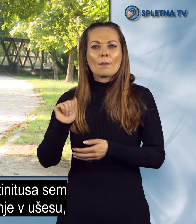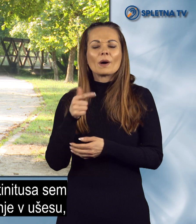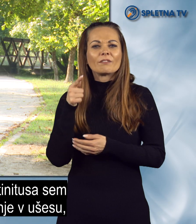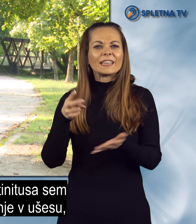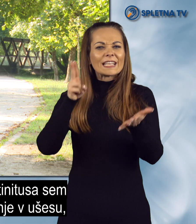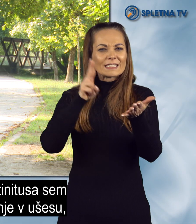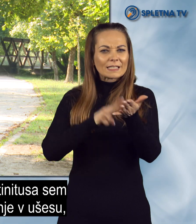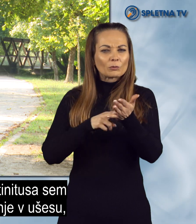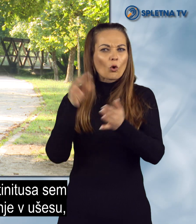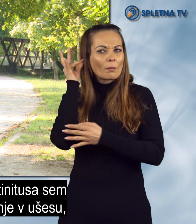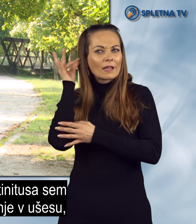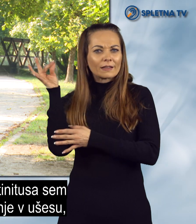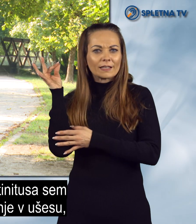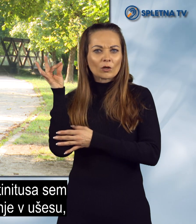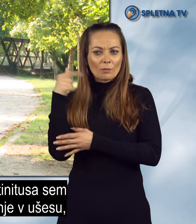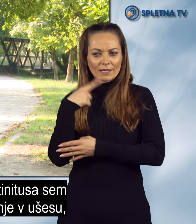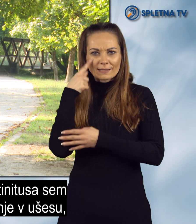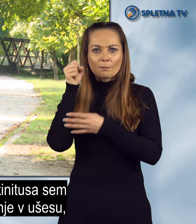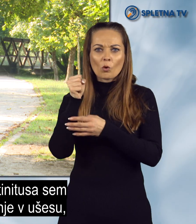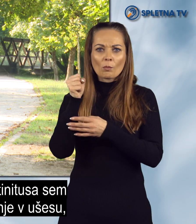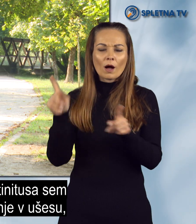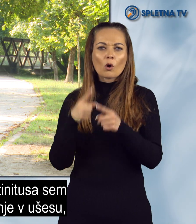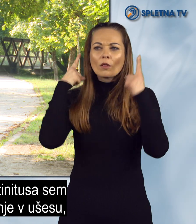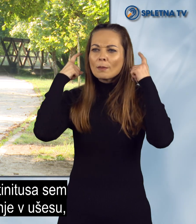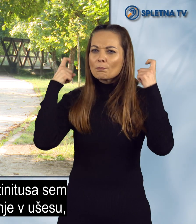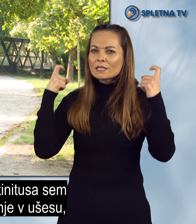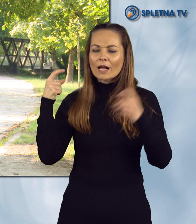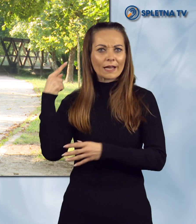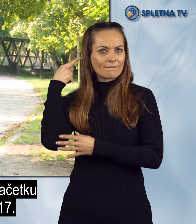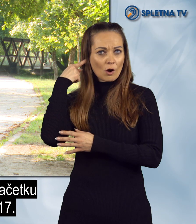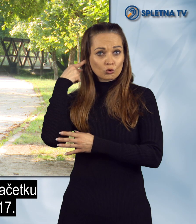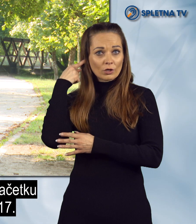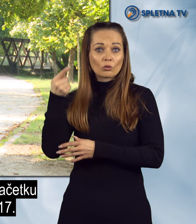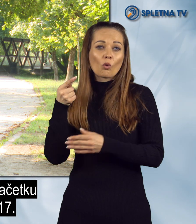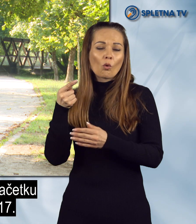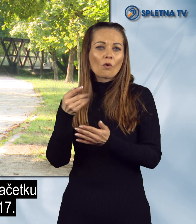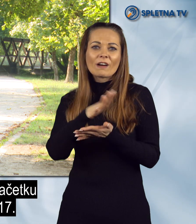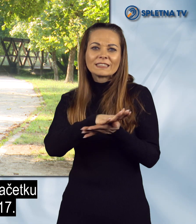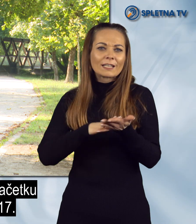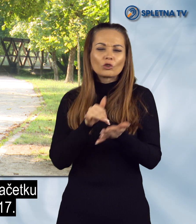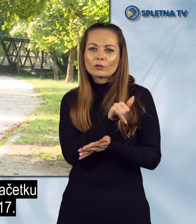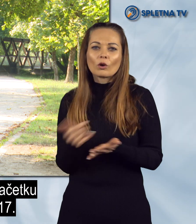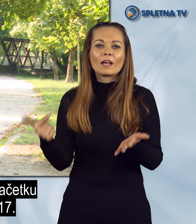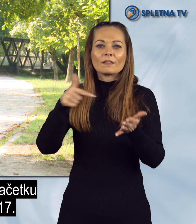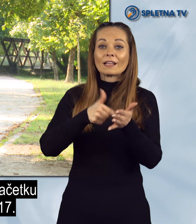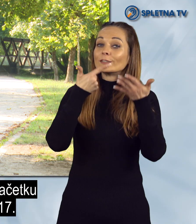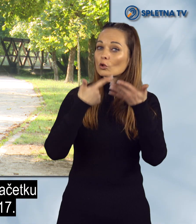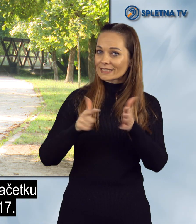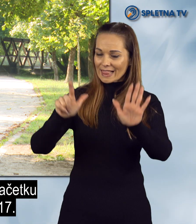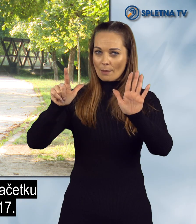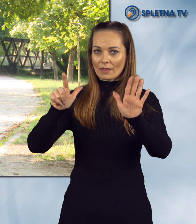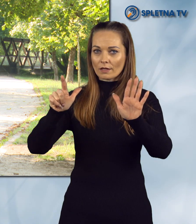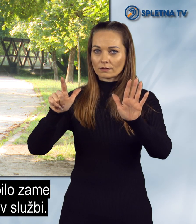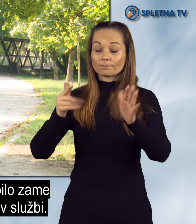Prve te simptome tinitusa sem opazil kot piskanje v ušesu in sicer nekje v začetku leta